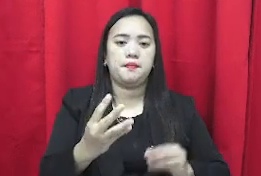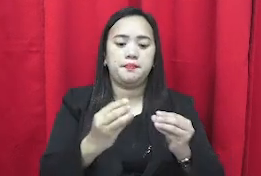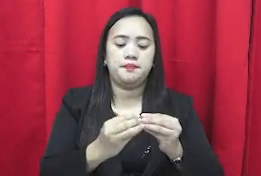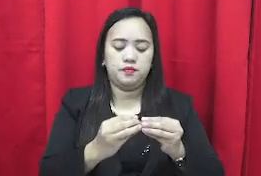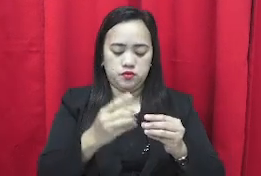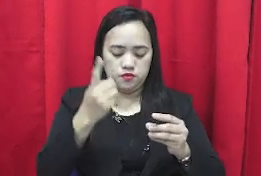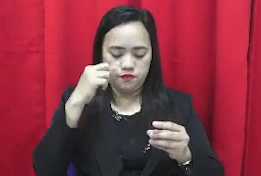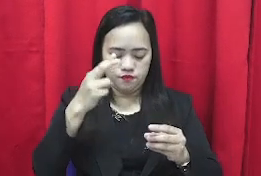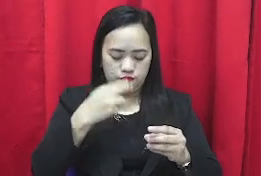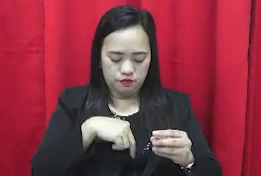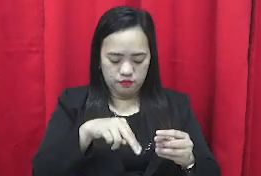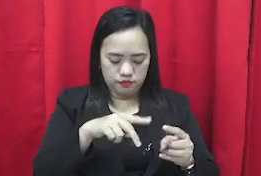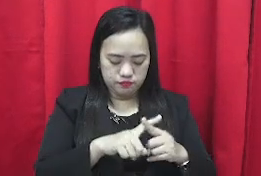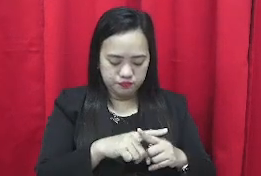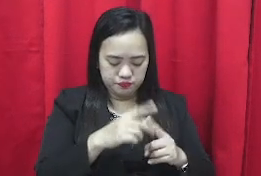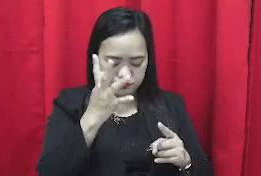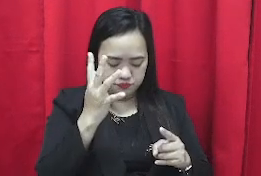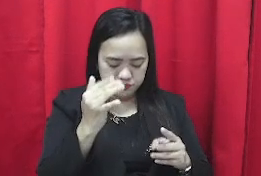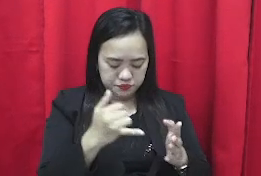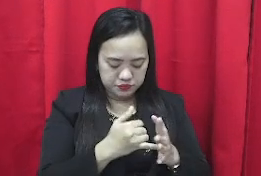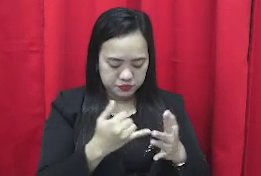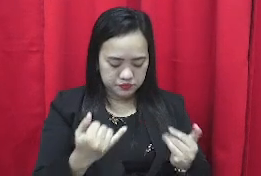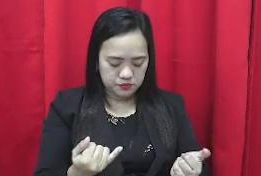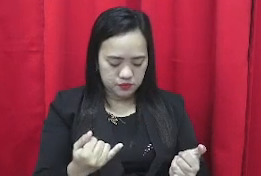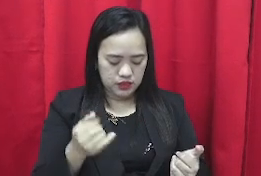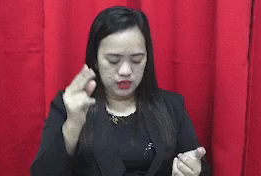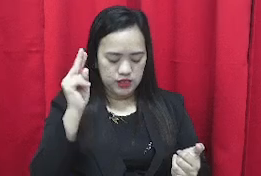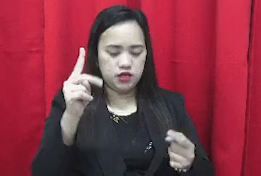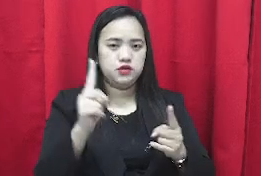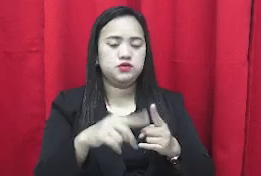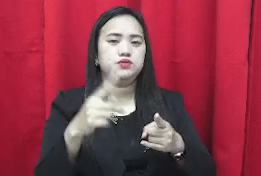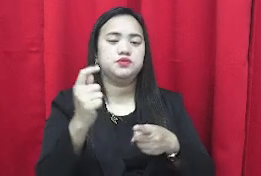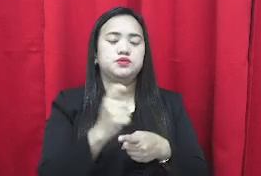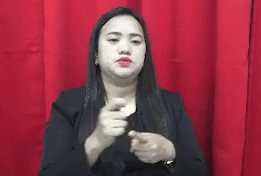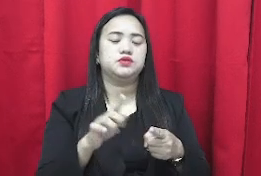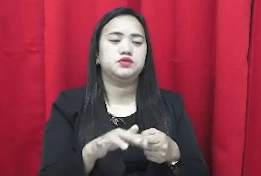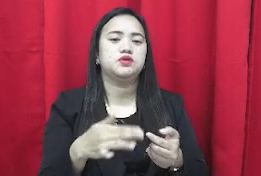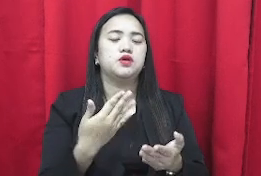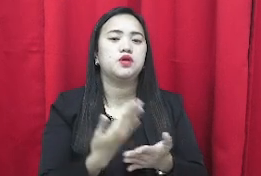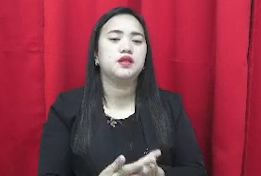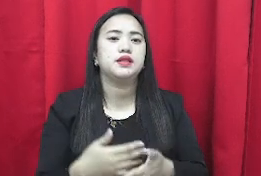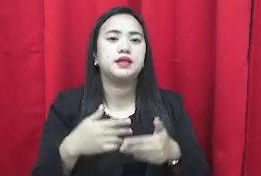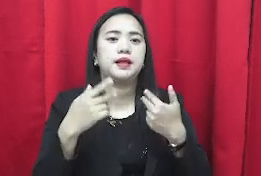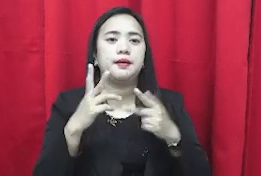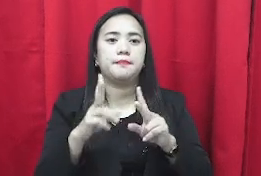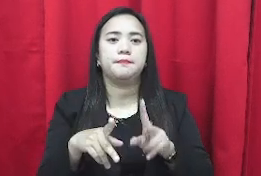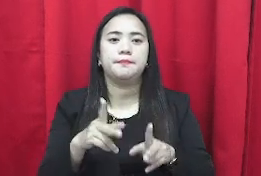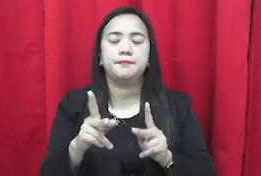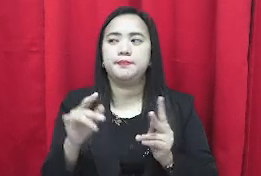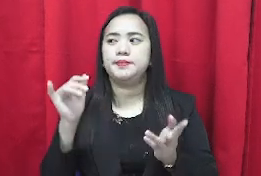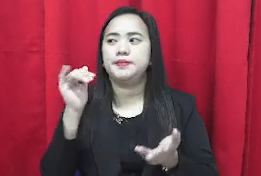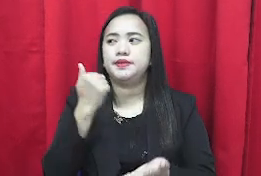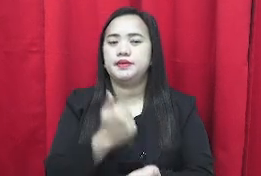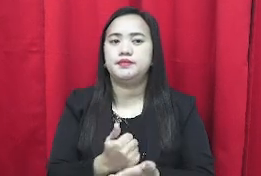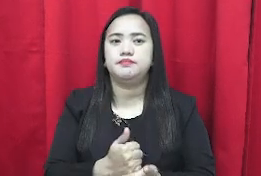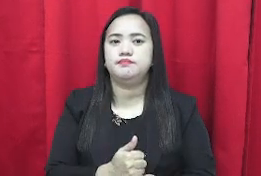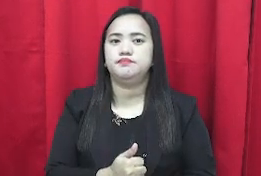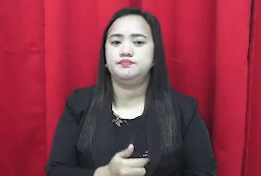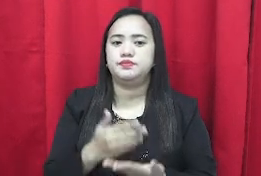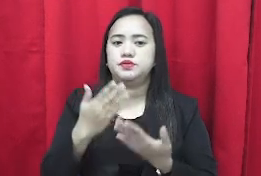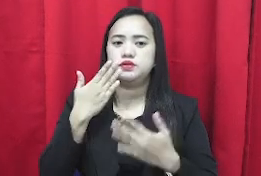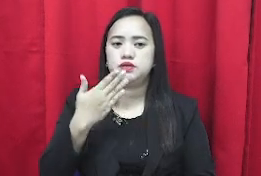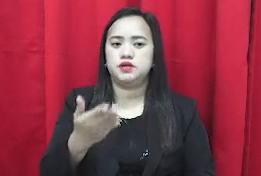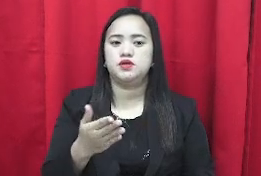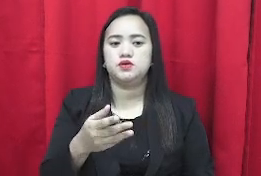maipakita natin sa kanila bakit ganyan yung i-train natin sa mga young people Yeah Amen go ahead sir Amen so maraming salamat Sir